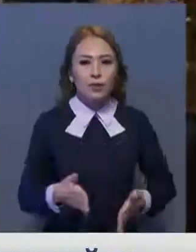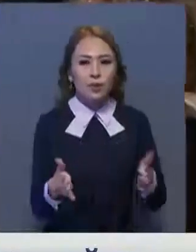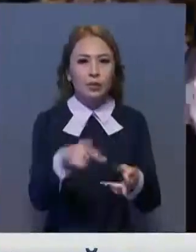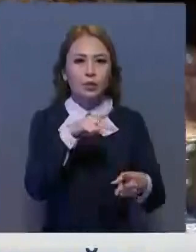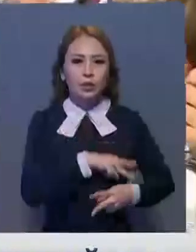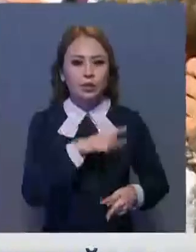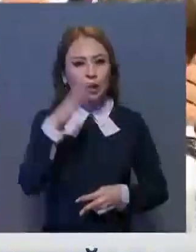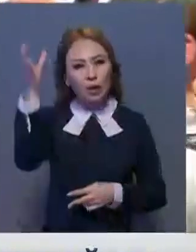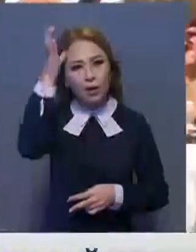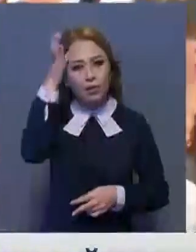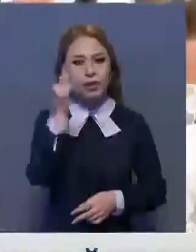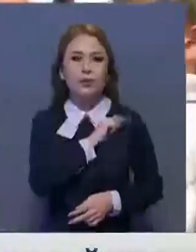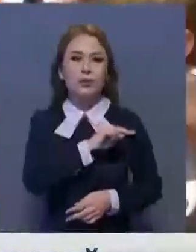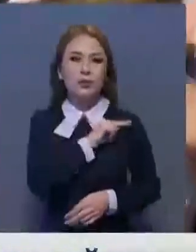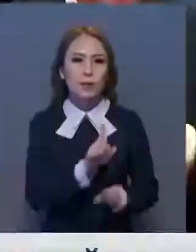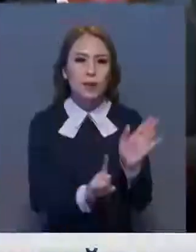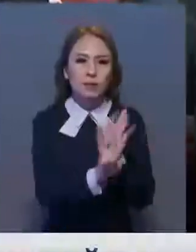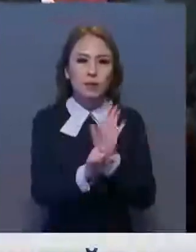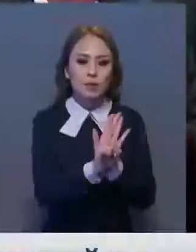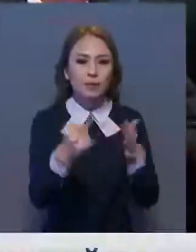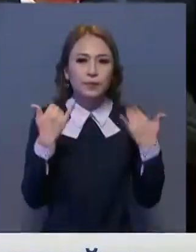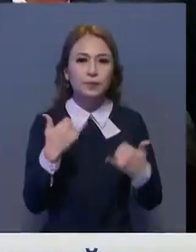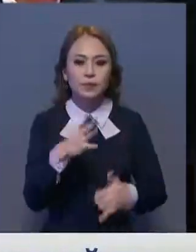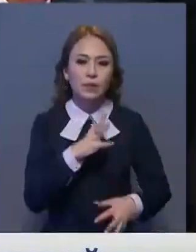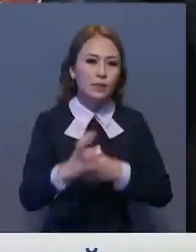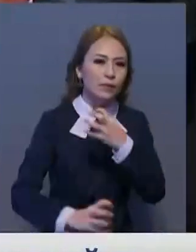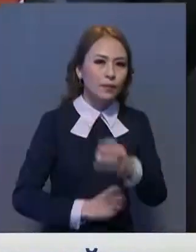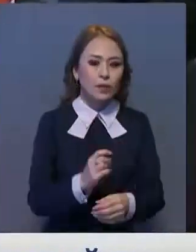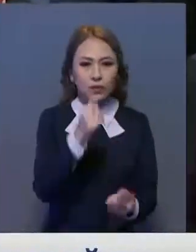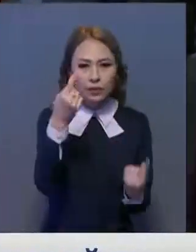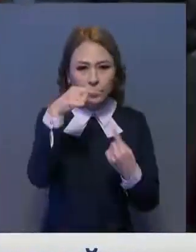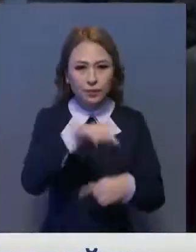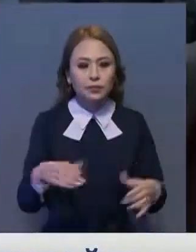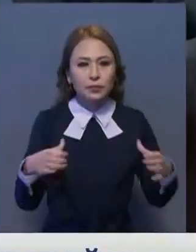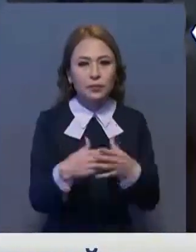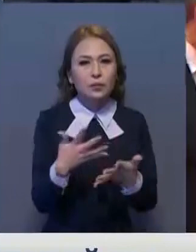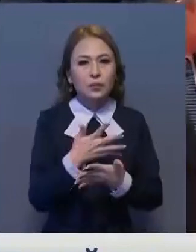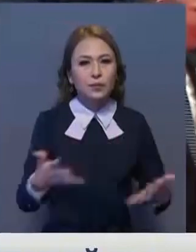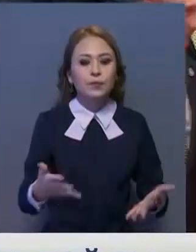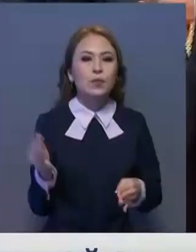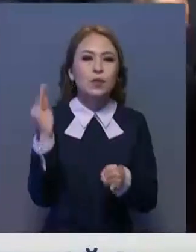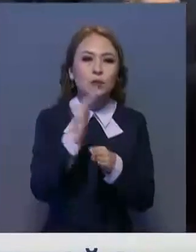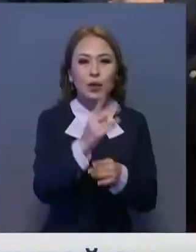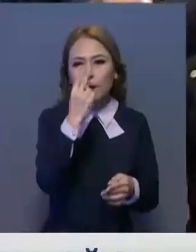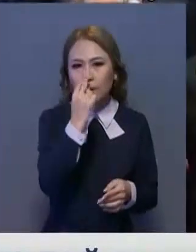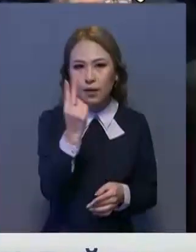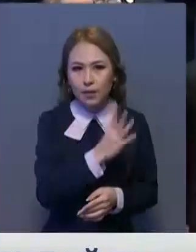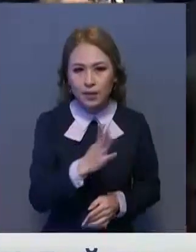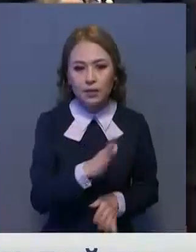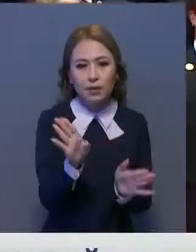Қатардағы ғылыми қызметкер болып бастаған ол, бүгінде әлемдегі ықпалды тұлғалардың көшбасында тұр. Соған